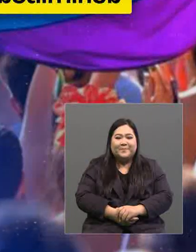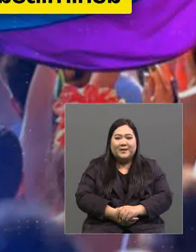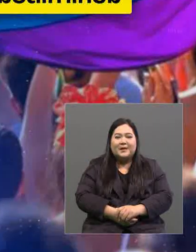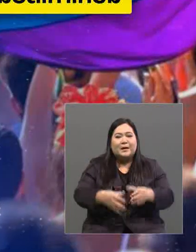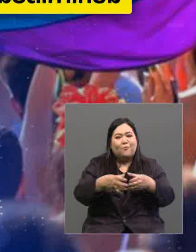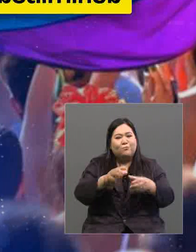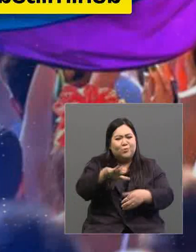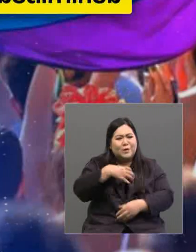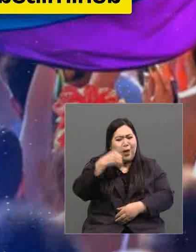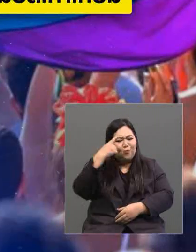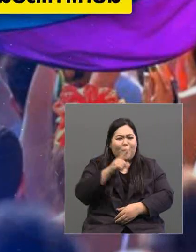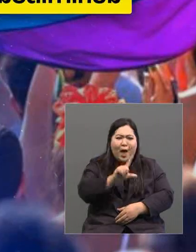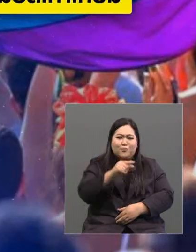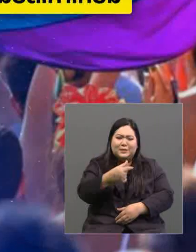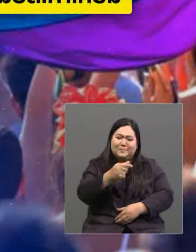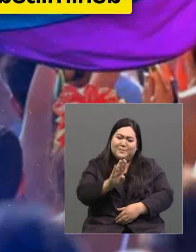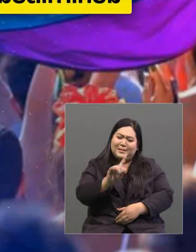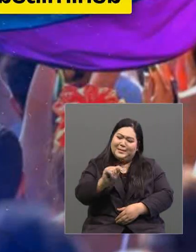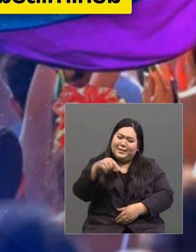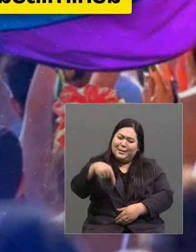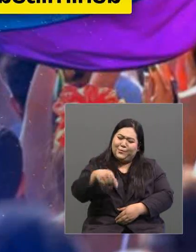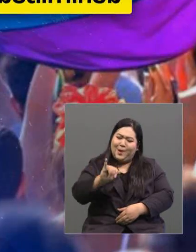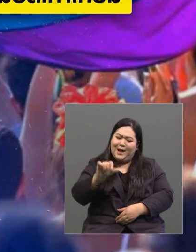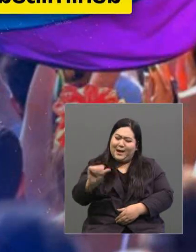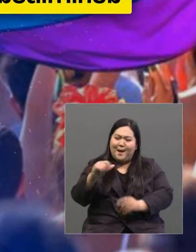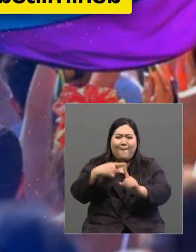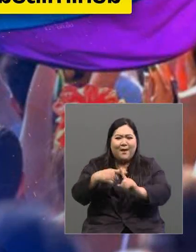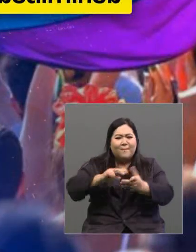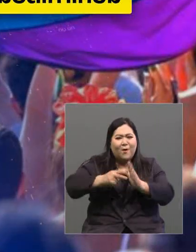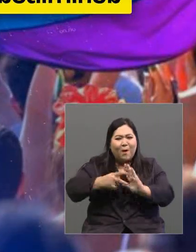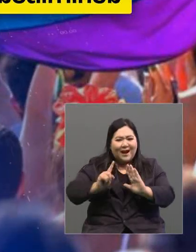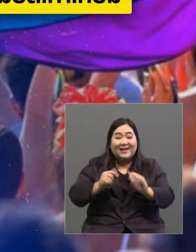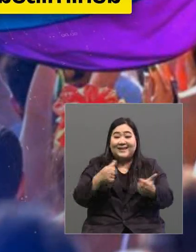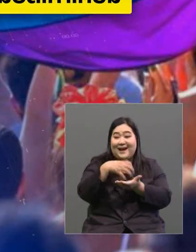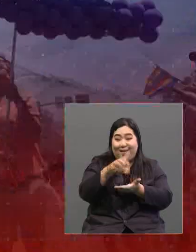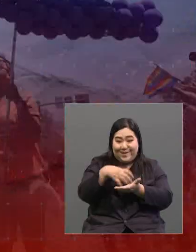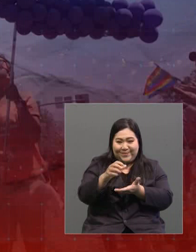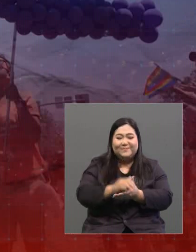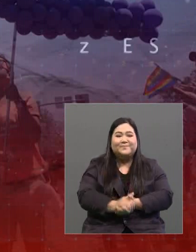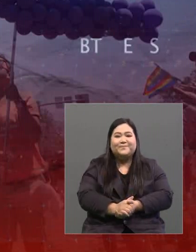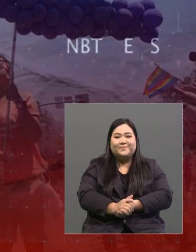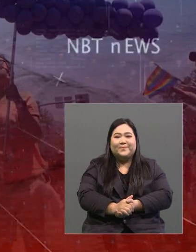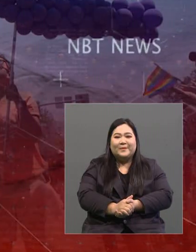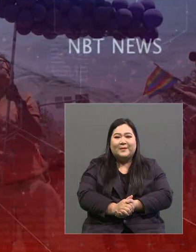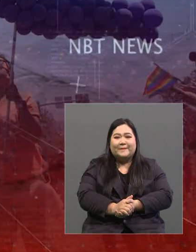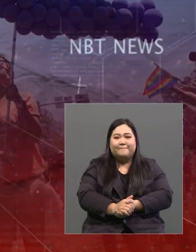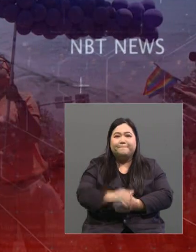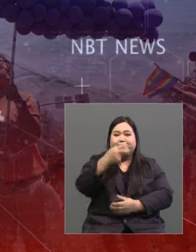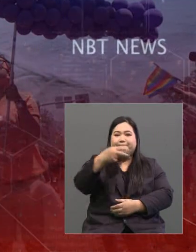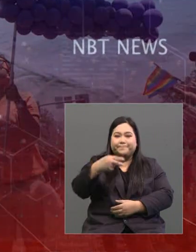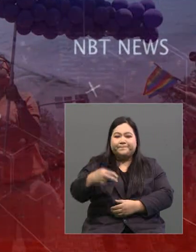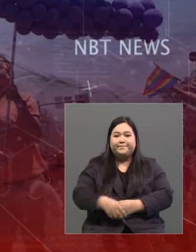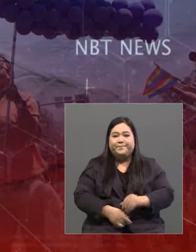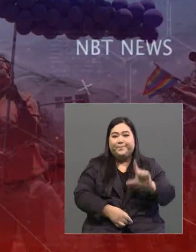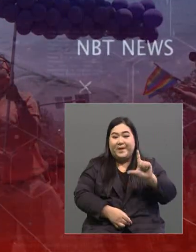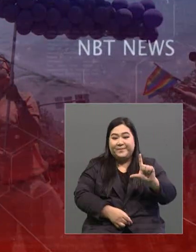lgbtq iA Plusเนี่ยนะคะอือคืออะไรทีนี้มาทำความรู้จักตัวย่อกันบ้างนะคะที่ท่านนายกรัฐมนตรีได้เขียนถึงนะ